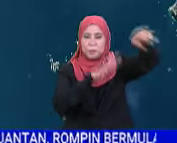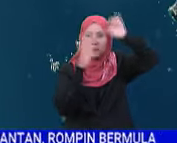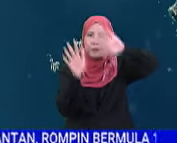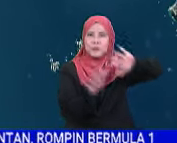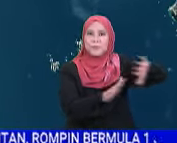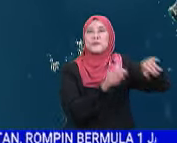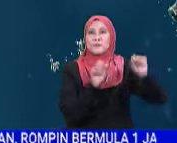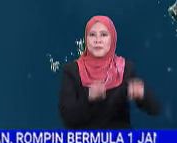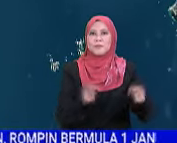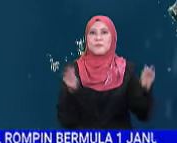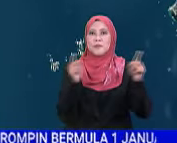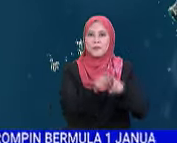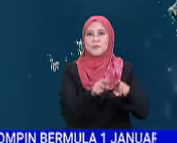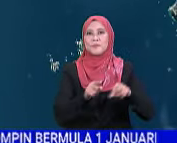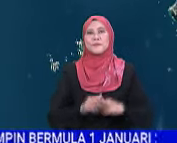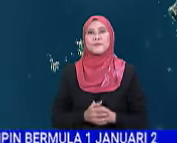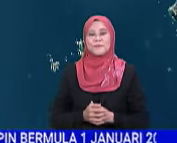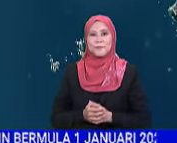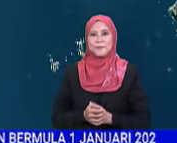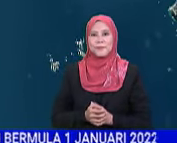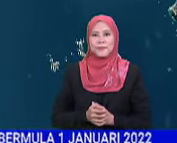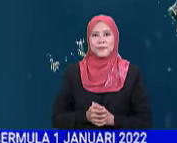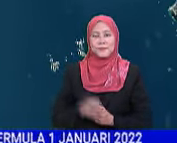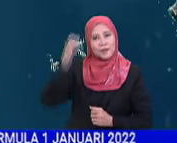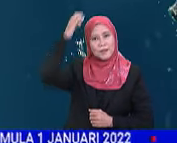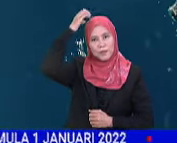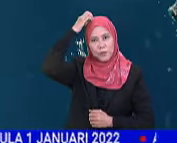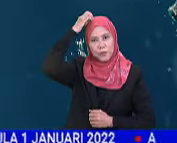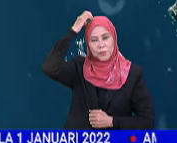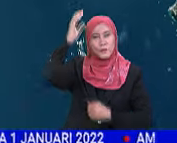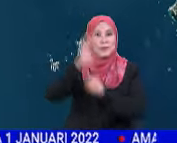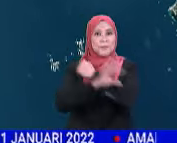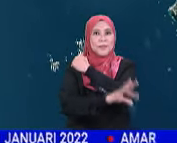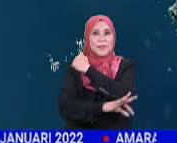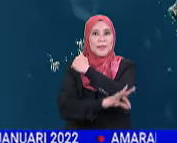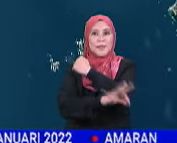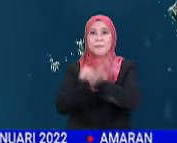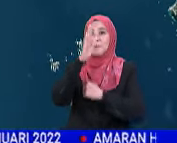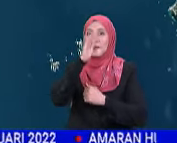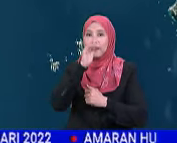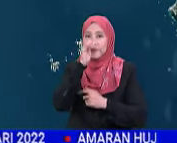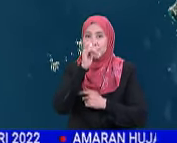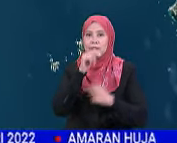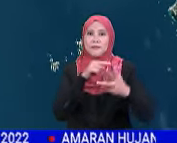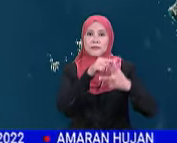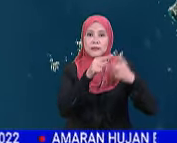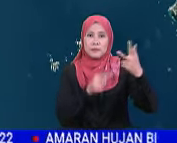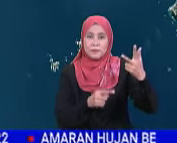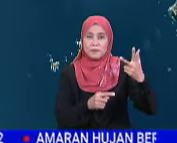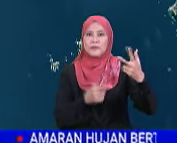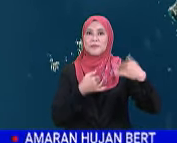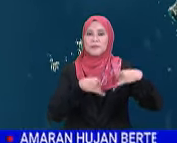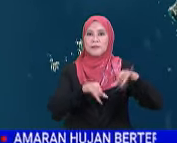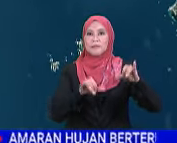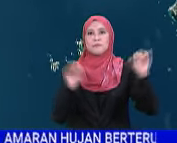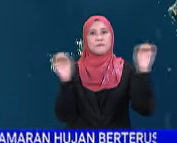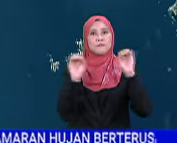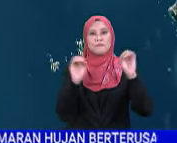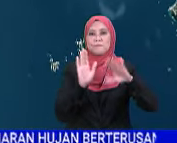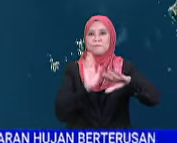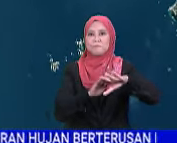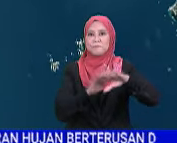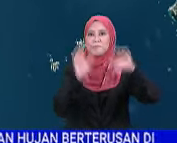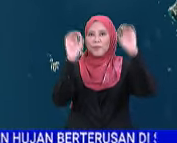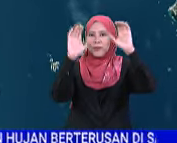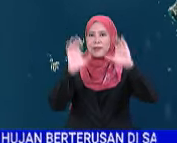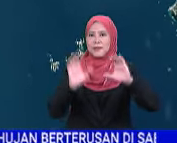yang boleh berlaku. Baiklah, bagi negeri Selangor, Negeri Sembilan dan juga Melaka, buat masa ini masih lagi tiada amaran